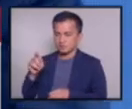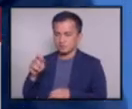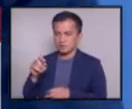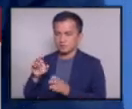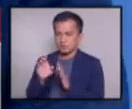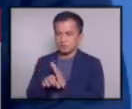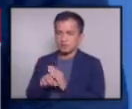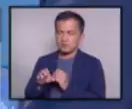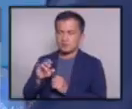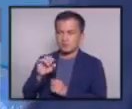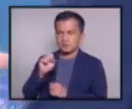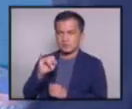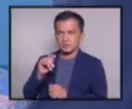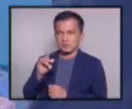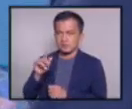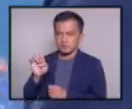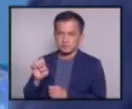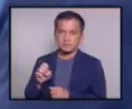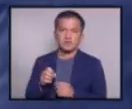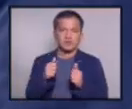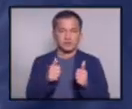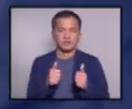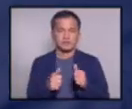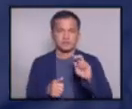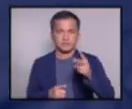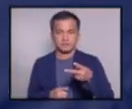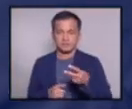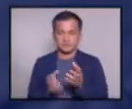syndicates. Okay. All right. Pangalawang tanong po ninyong bubunot.